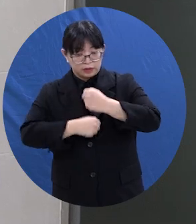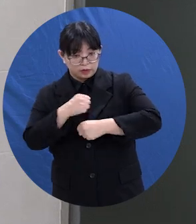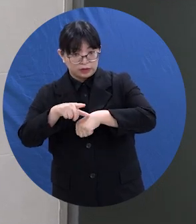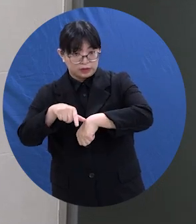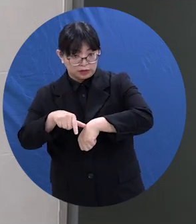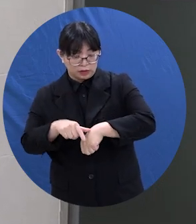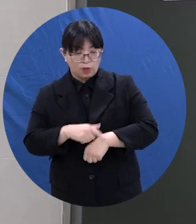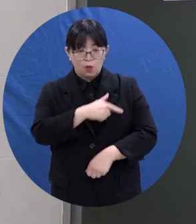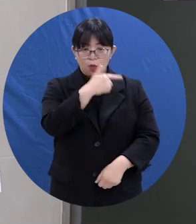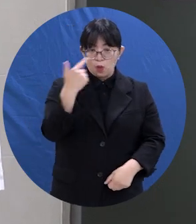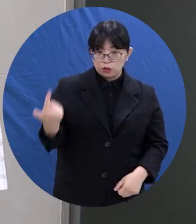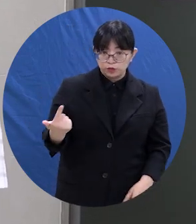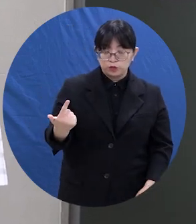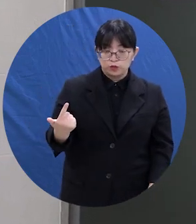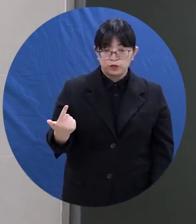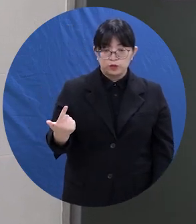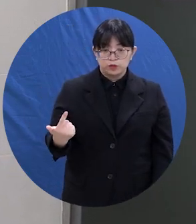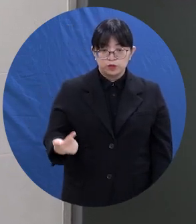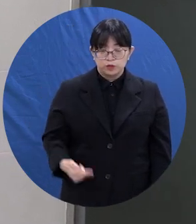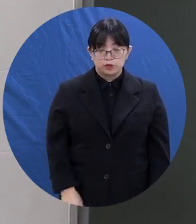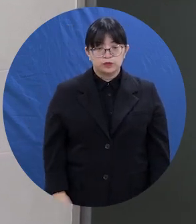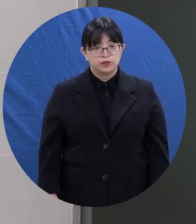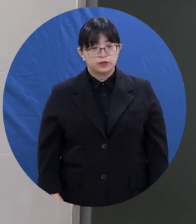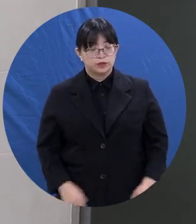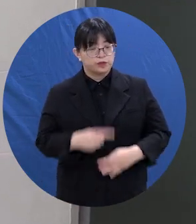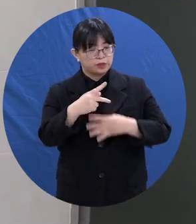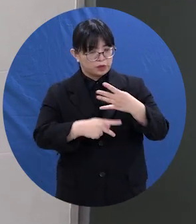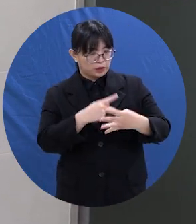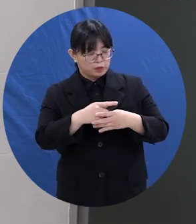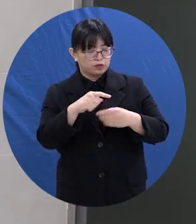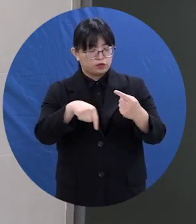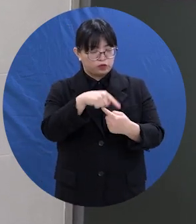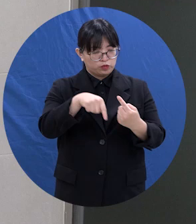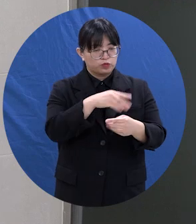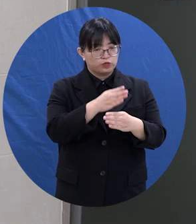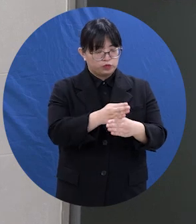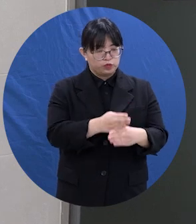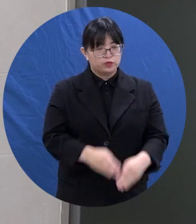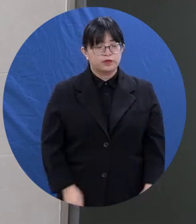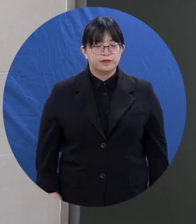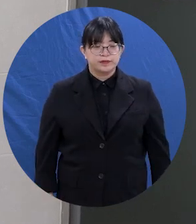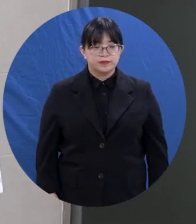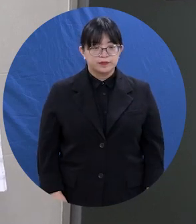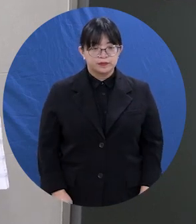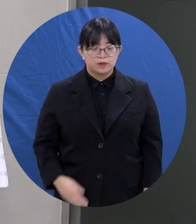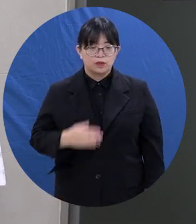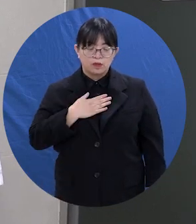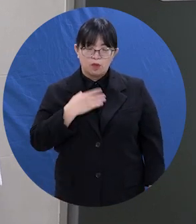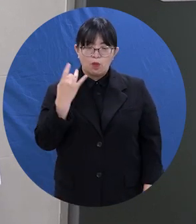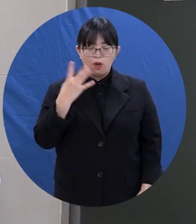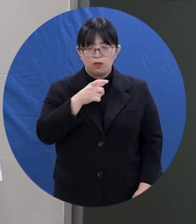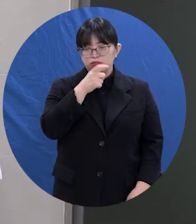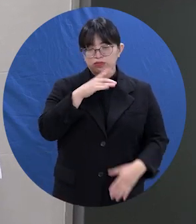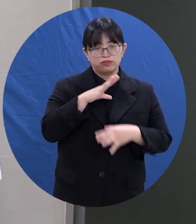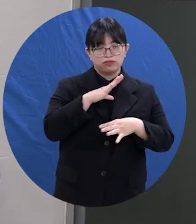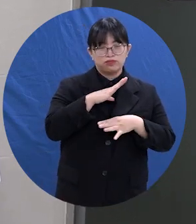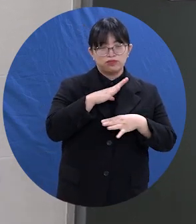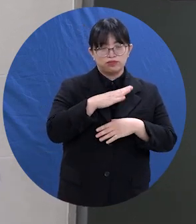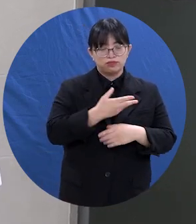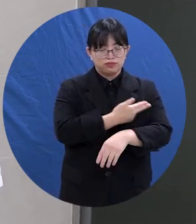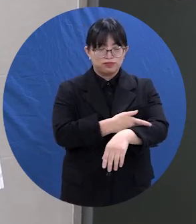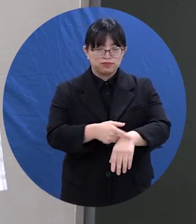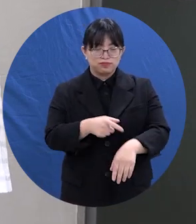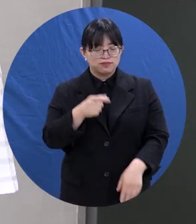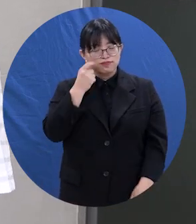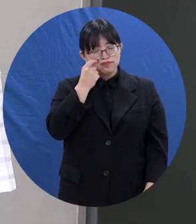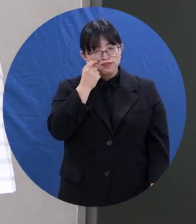저는 사실 평소에 물을 무서워해서 수영을 한번 배워보고 싶은데 생각을 했었는데 팀장님, 물이 무서워요